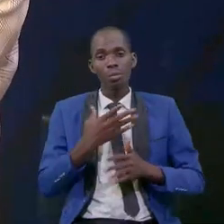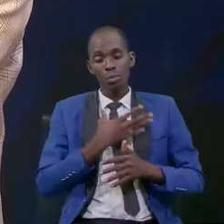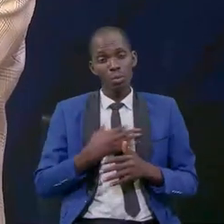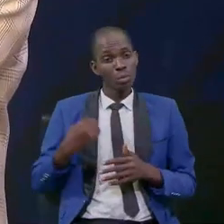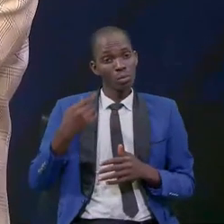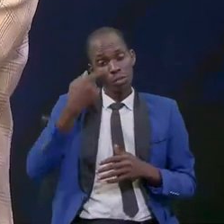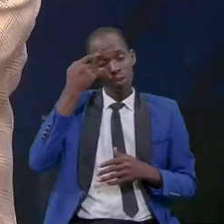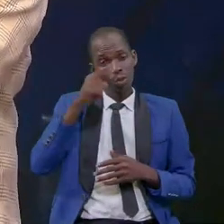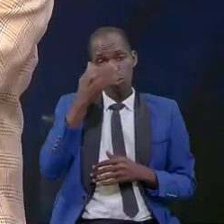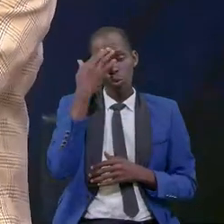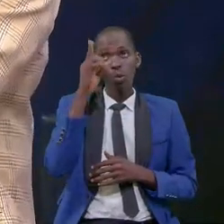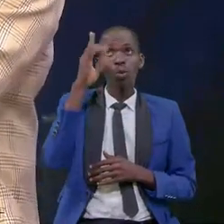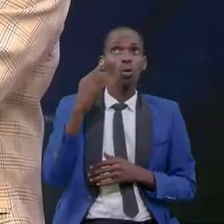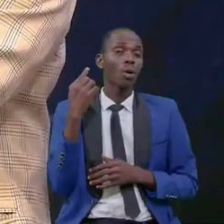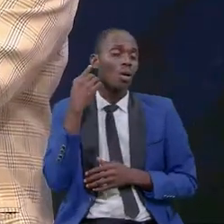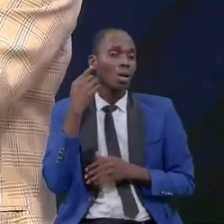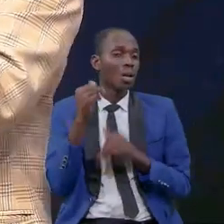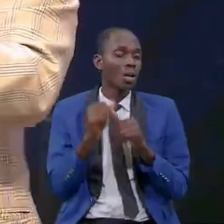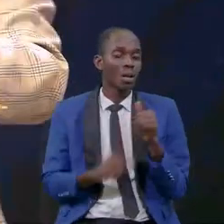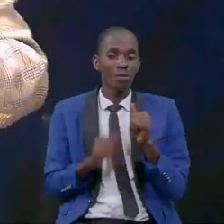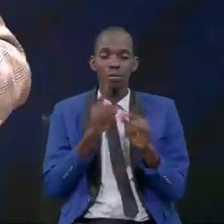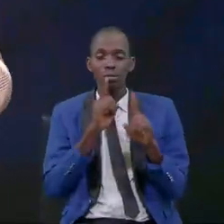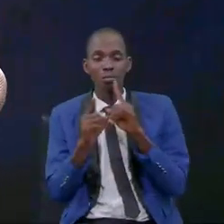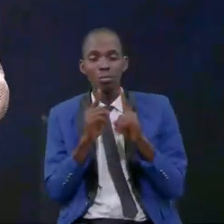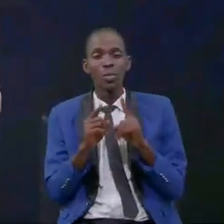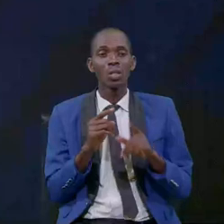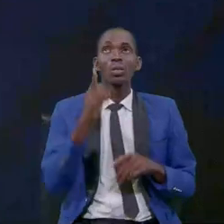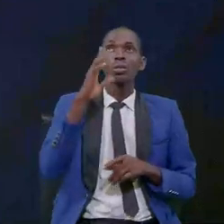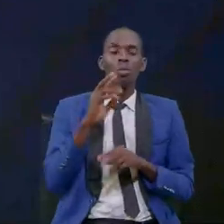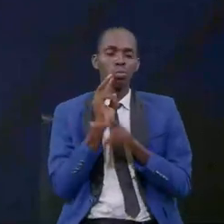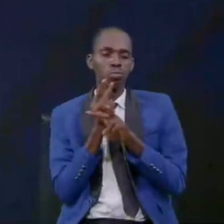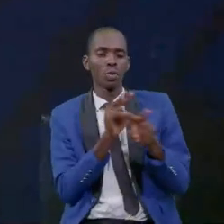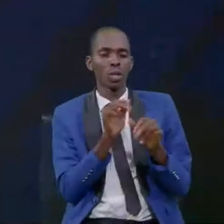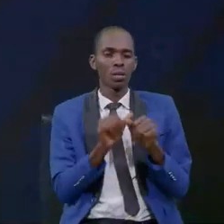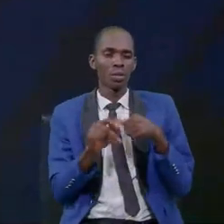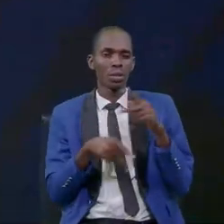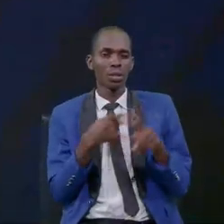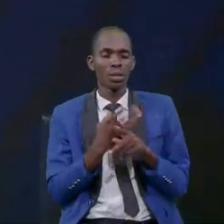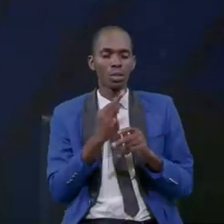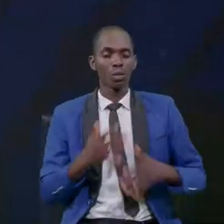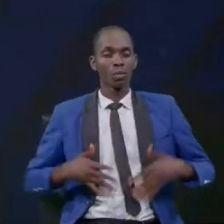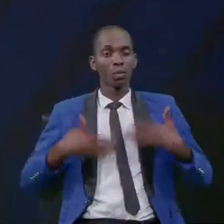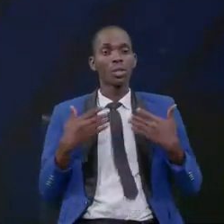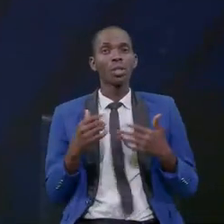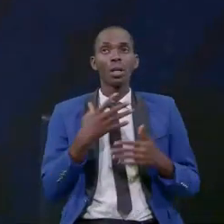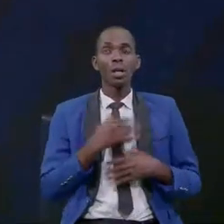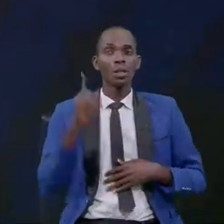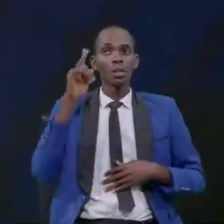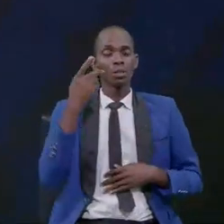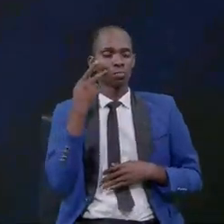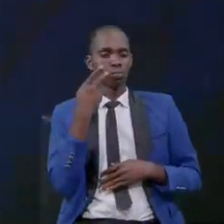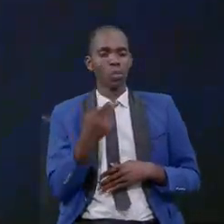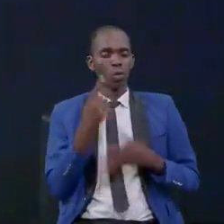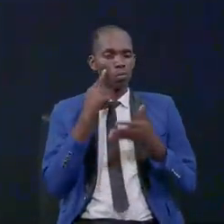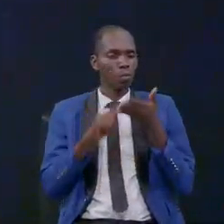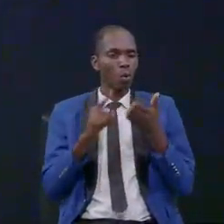Dieu écoute toute conversation et Dieu regarde toute conduite. Dieu voit ce qui se fait en